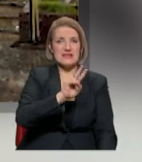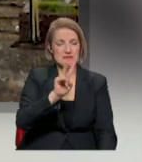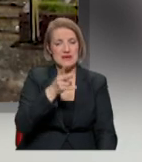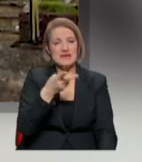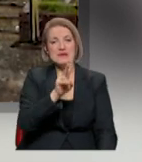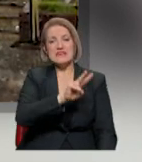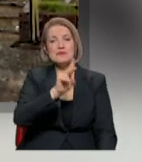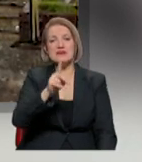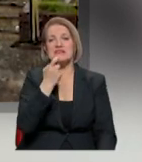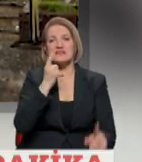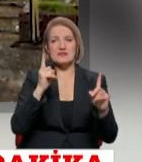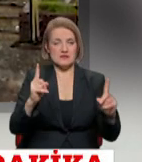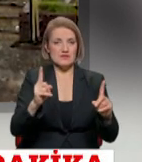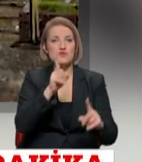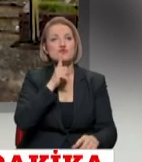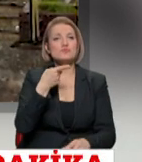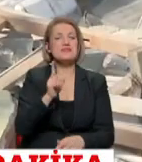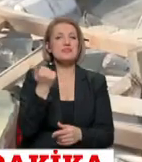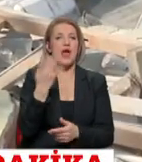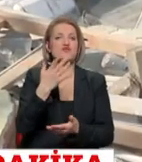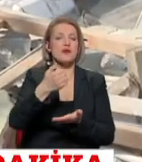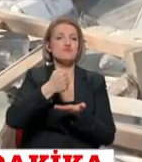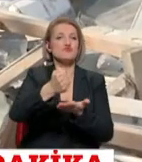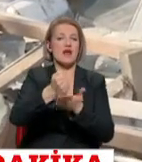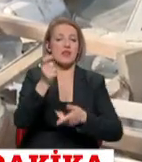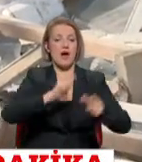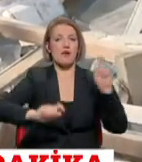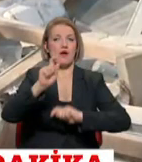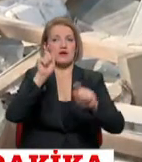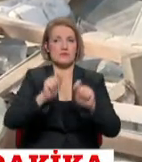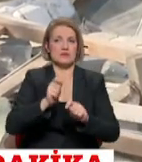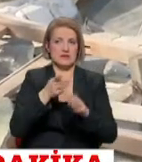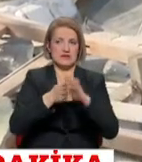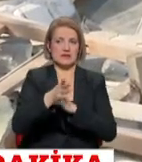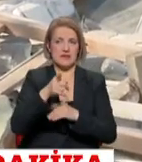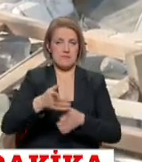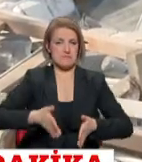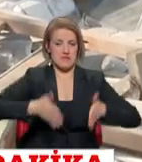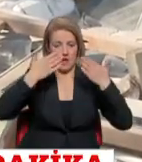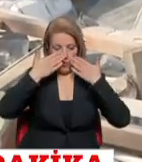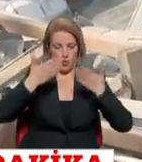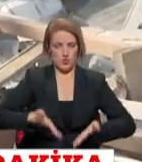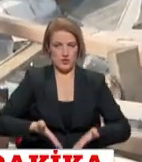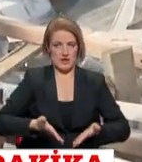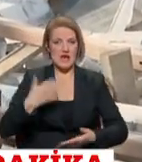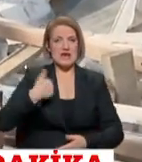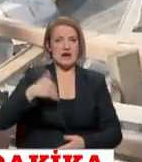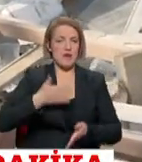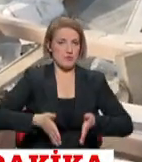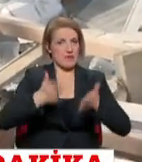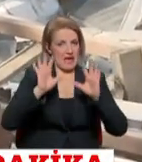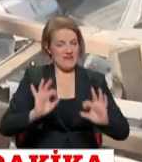liralık bütçeyle onarıma girdiği ortaya çıktı. Adıyaman Belediye Başkanlığı'nın binası önündeyiz. Burası kamu binası,